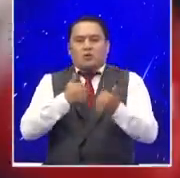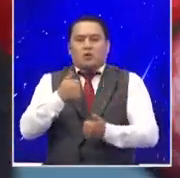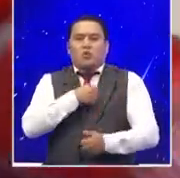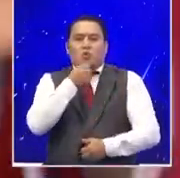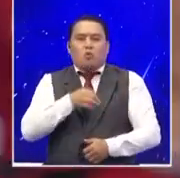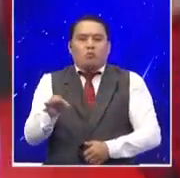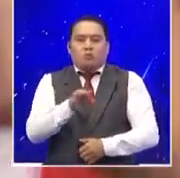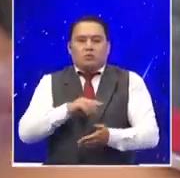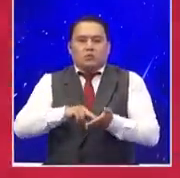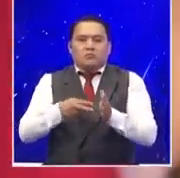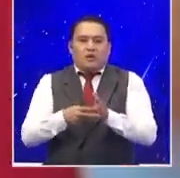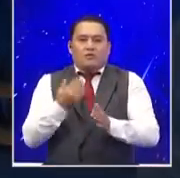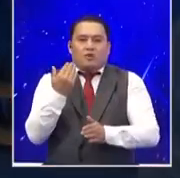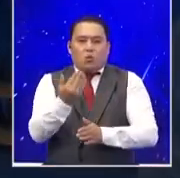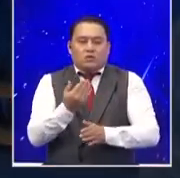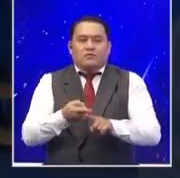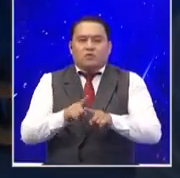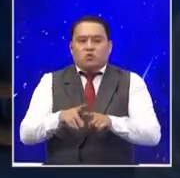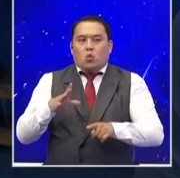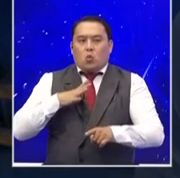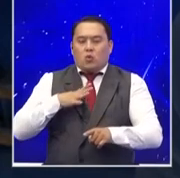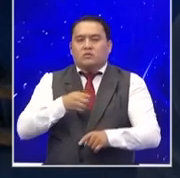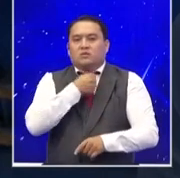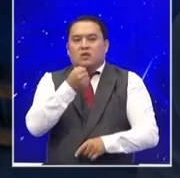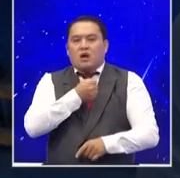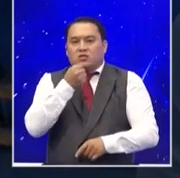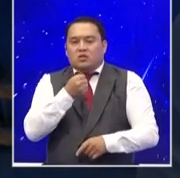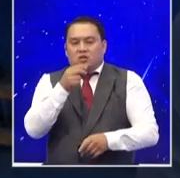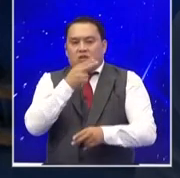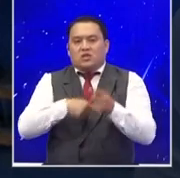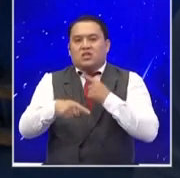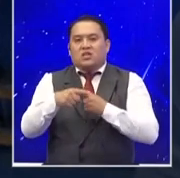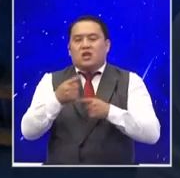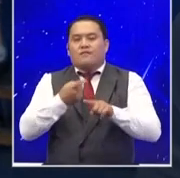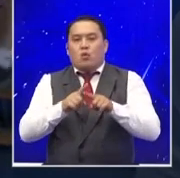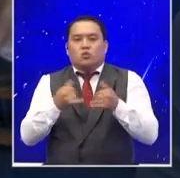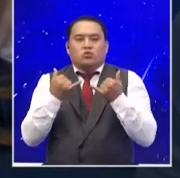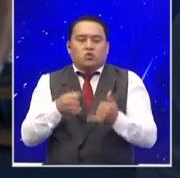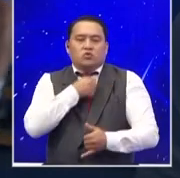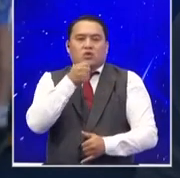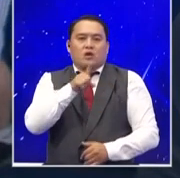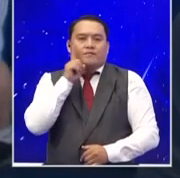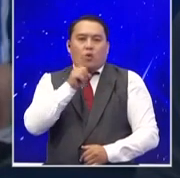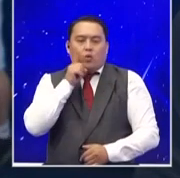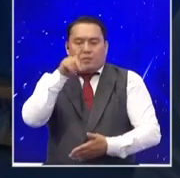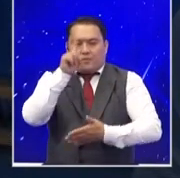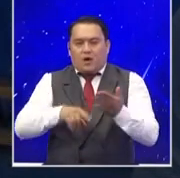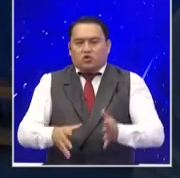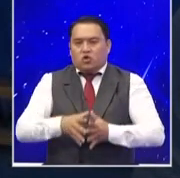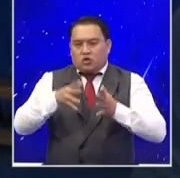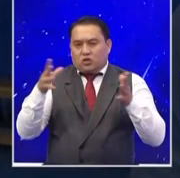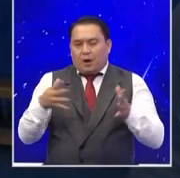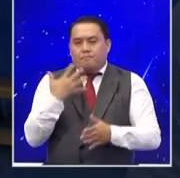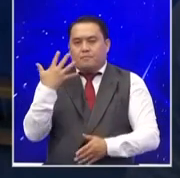юношей запланирован на конец года. Жасөспірімдер арасында, және жастар арасында, Мы возлагаем большие надежды